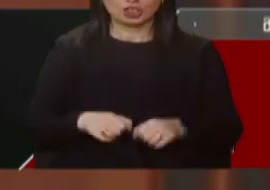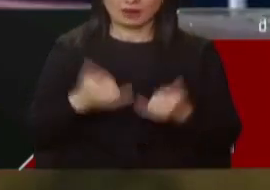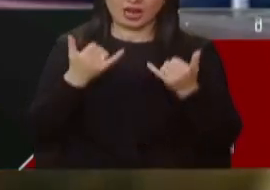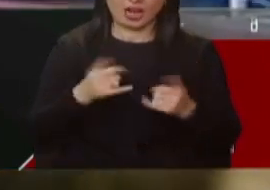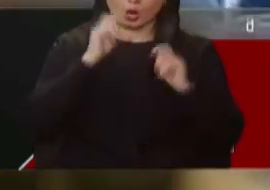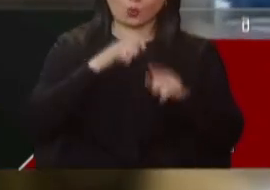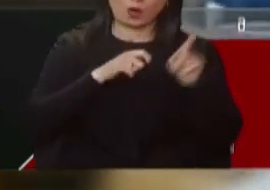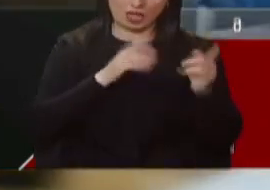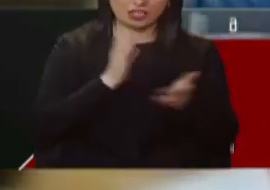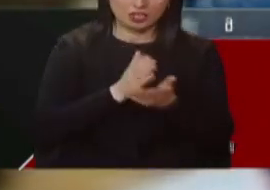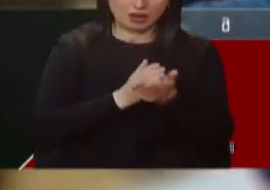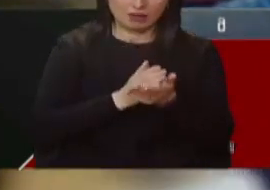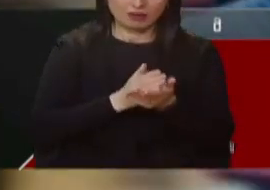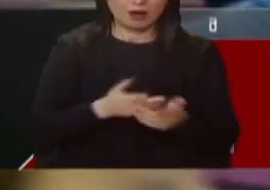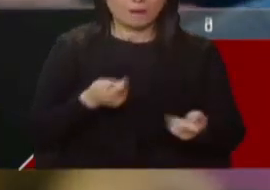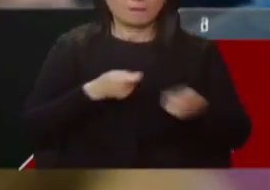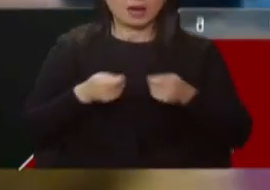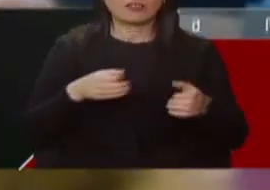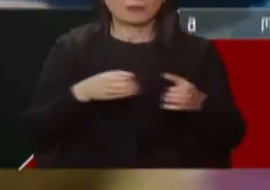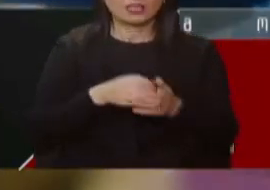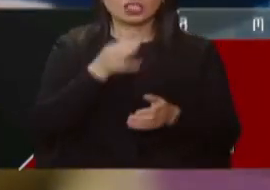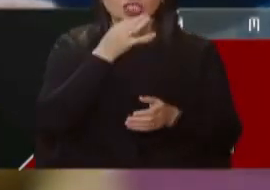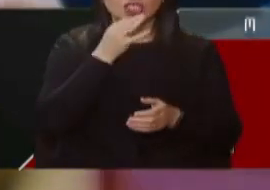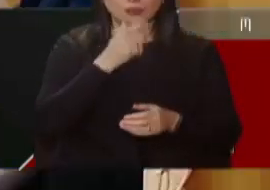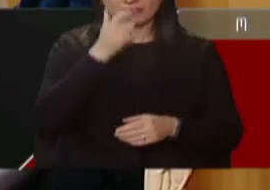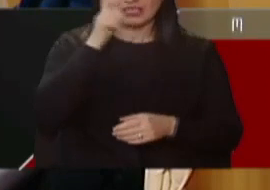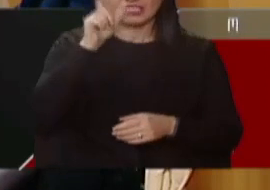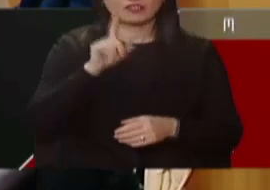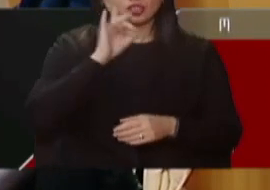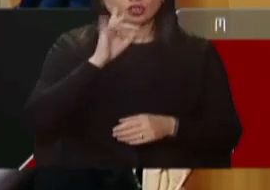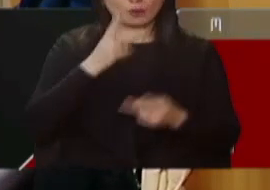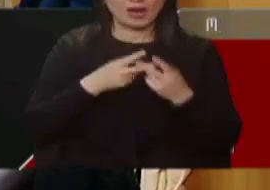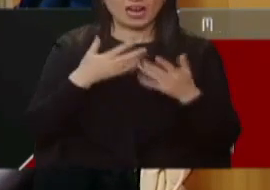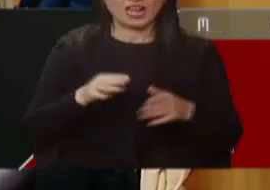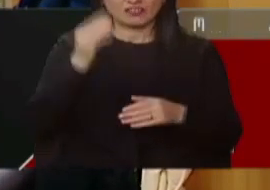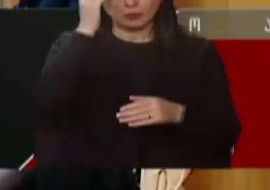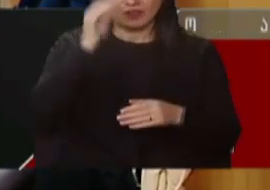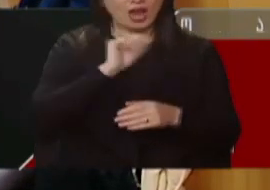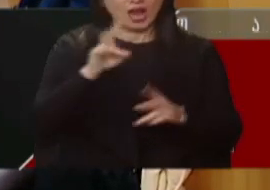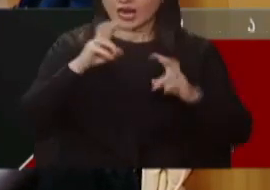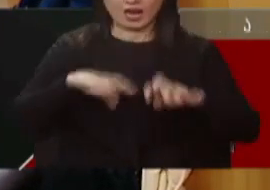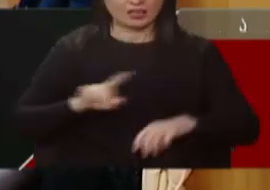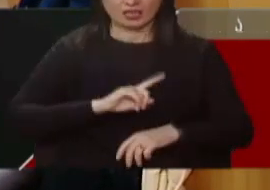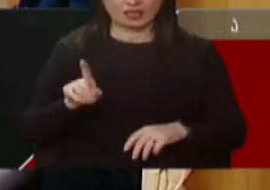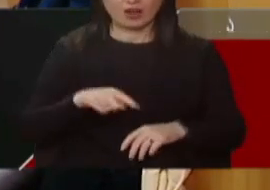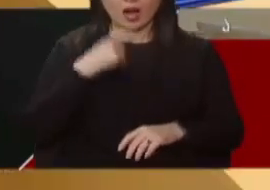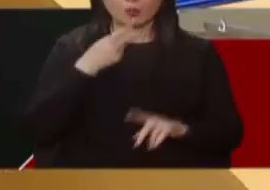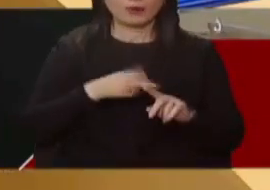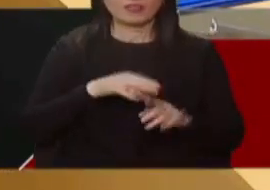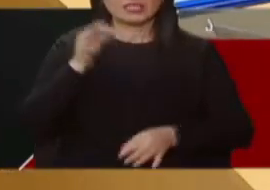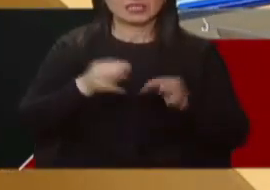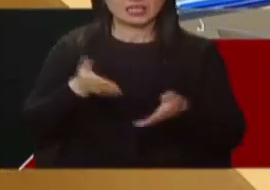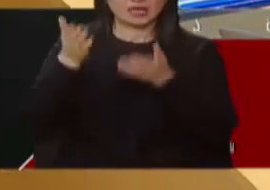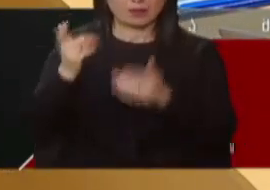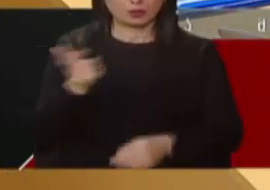ახლა უკრაინაში მიიღოს. მართულ პარტიაში ჯერჯერობით სააკაშვილის დროებით გათავისუფლების ვერსიას არ განიხილავენ და ამბობენ, რომ ეს